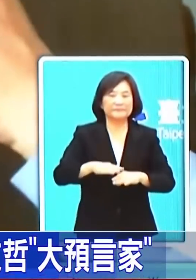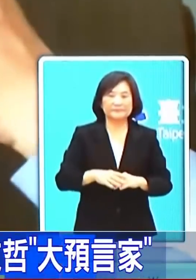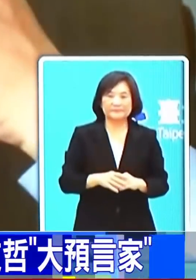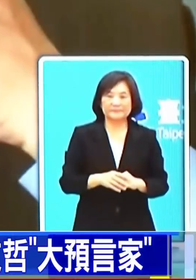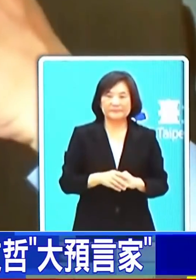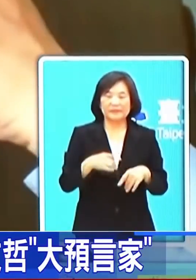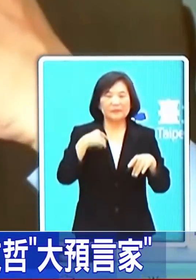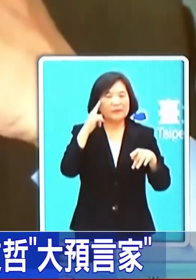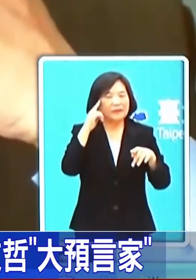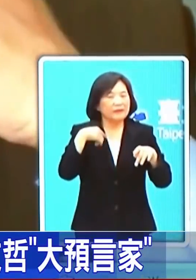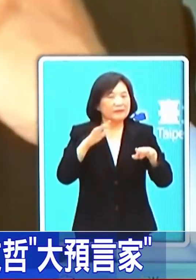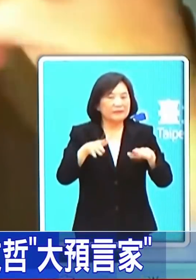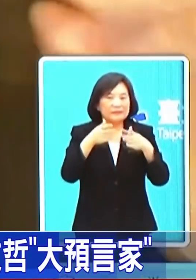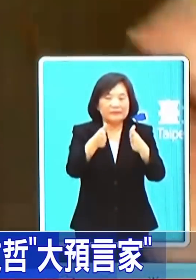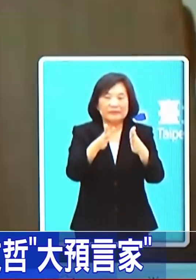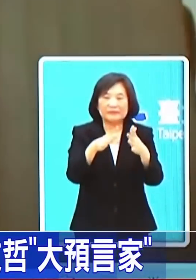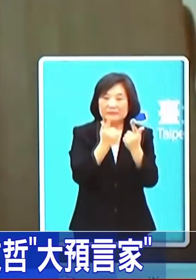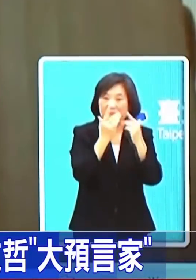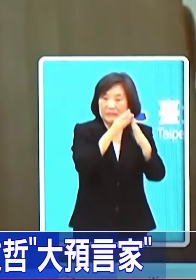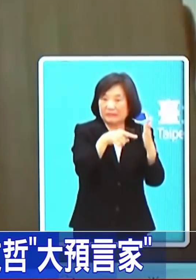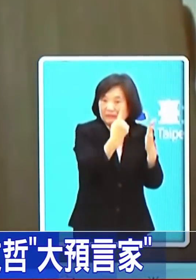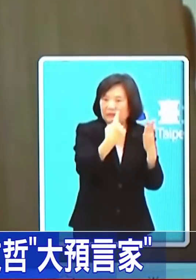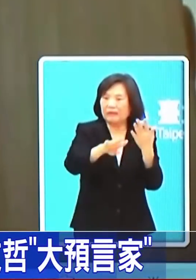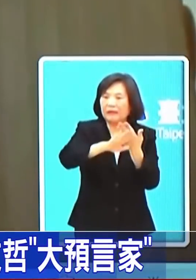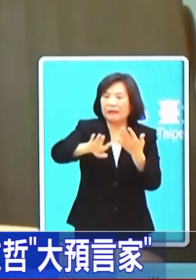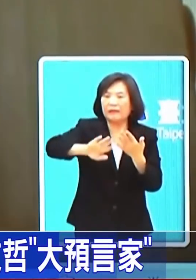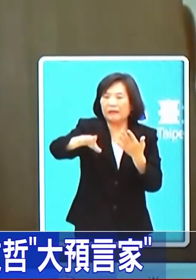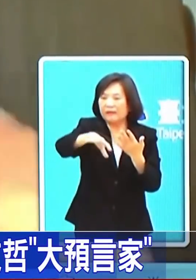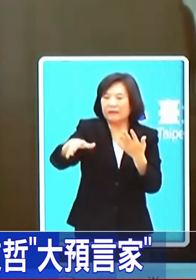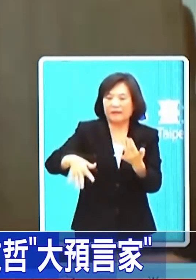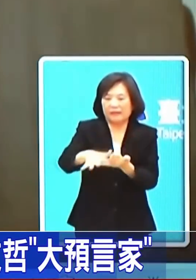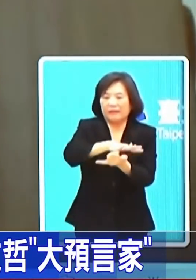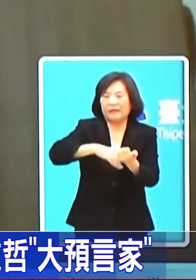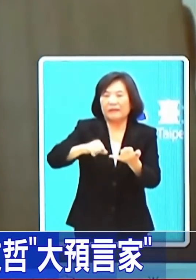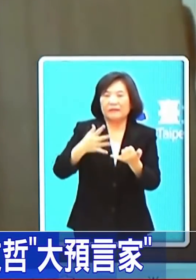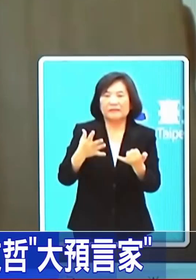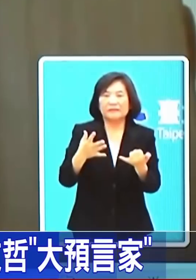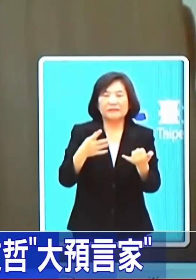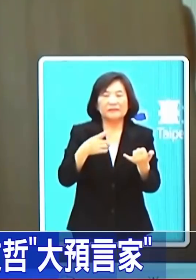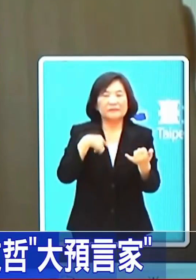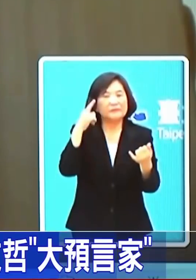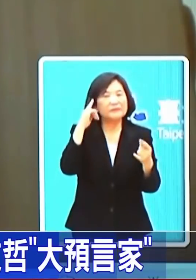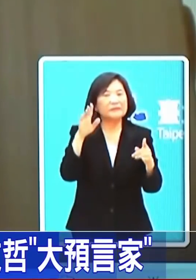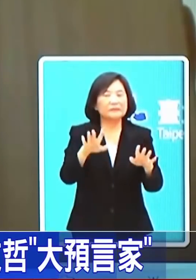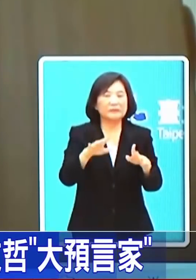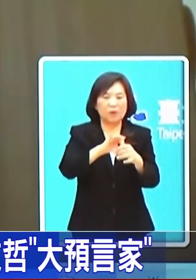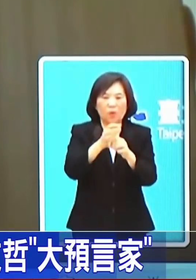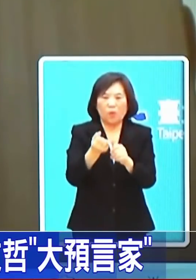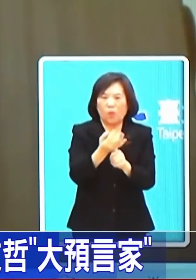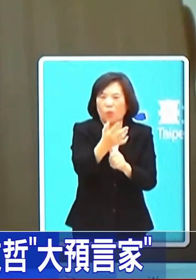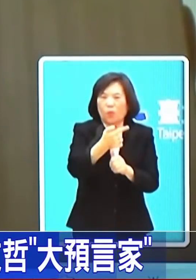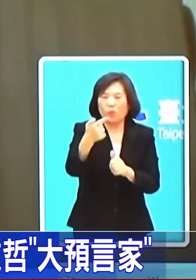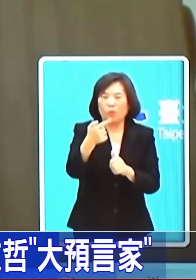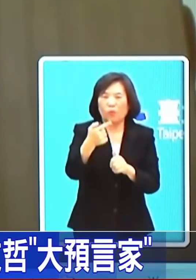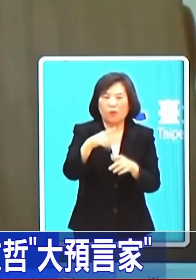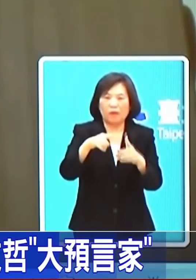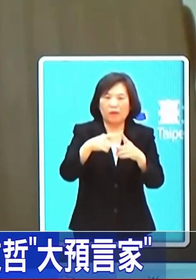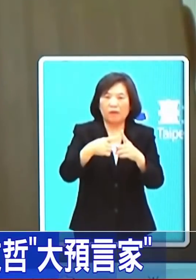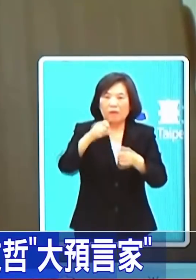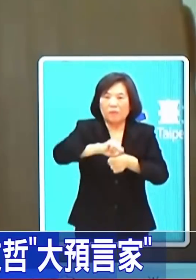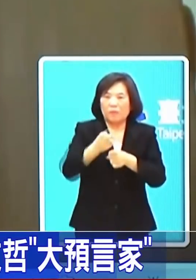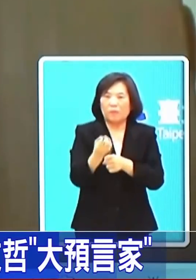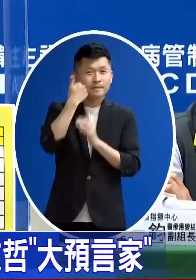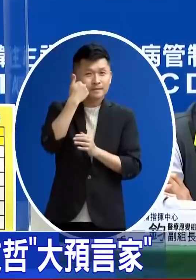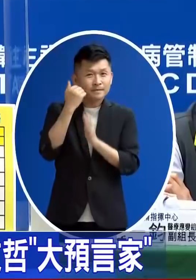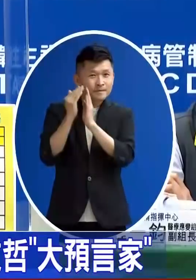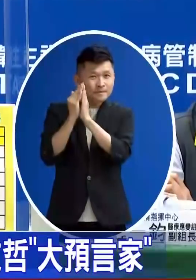北市几天内单日确诊破万例，再翻出他前几次神准预测疫情走向，被网友封为大预言家，让指挥官陈时中想